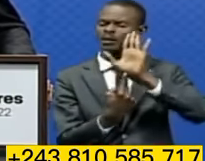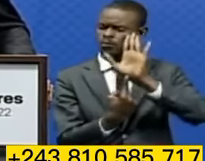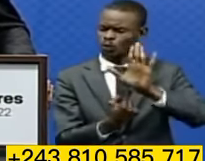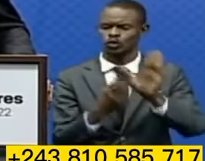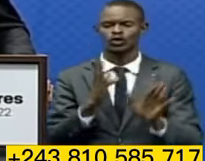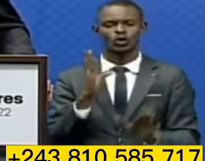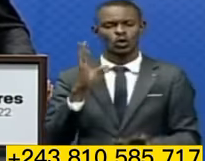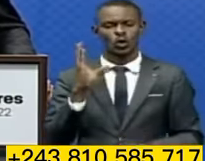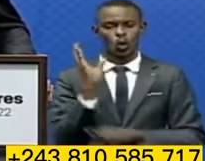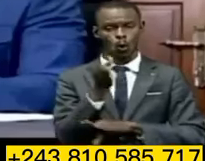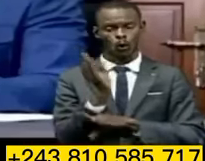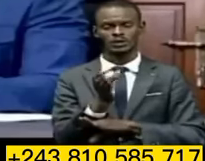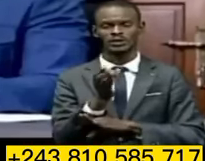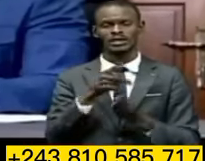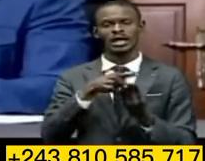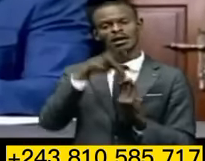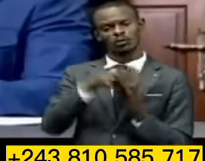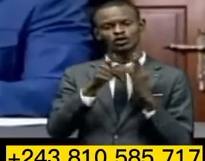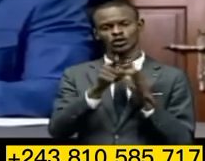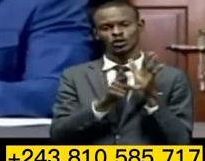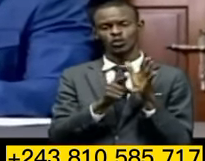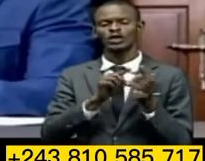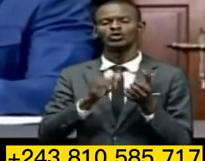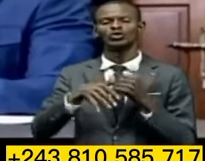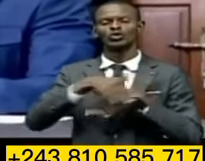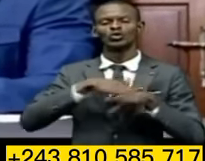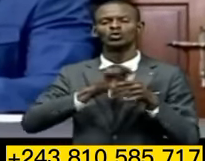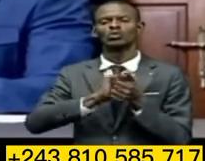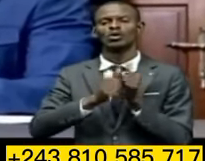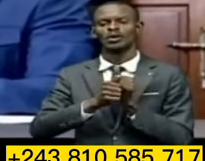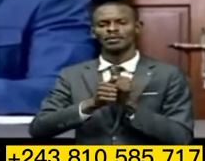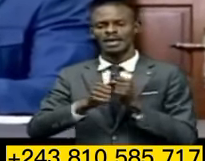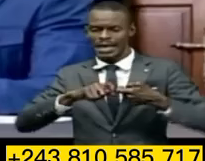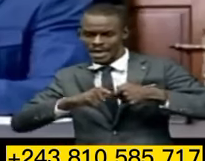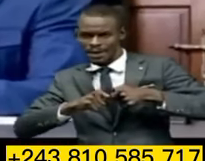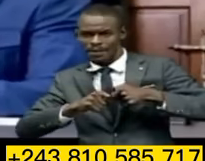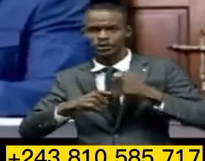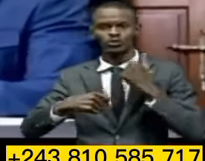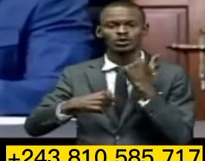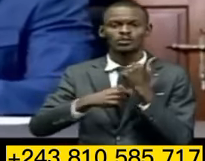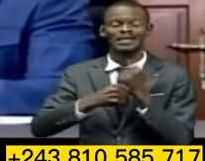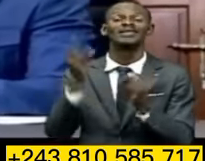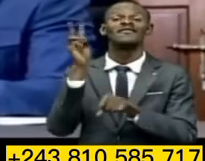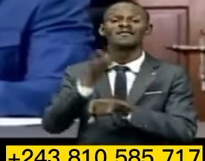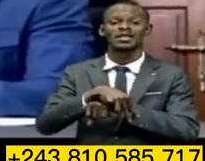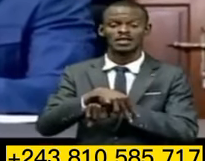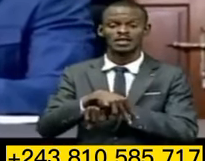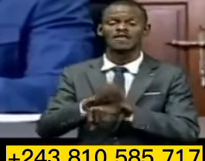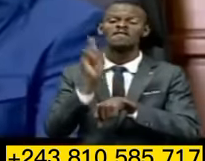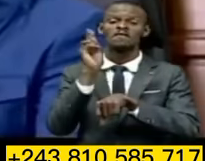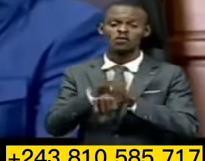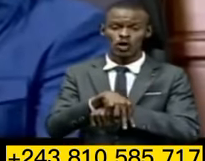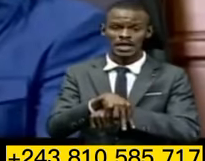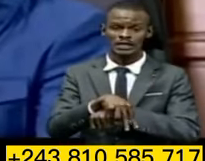fondamentaux relatifs à la protection et à la réparation des victimes de violences sexuelles liées au conflit et des victimes des crimes